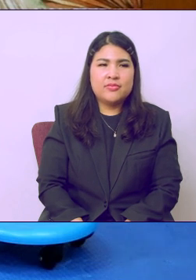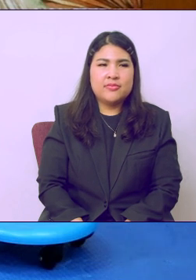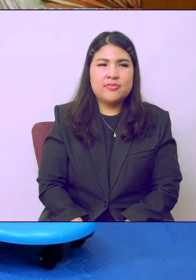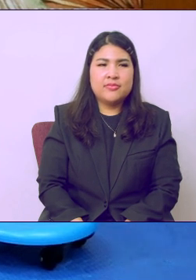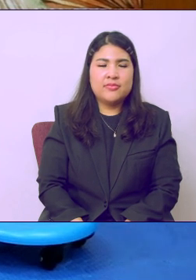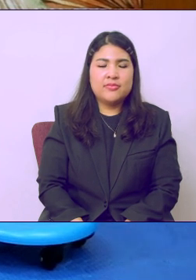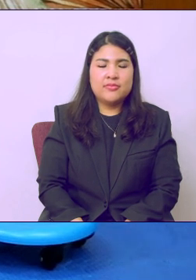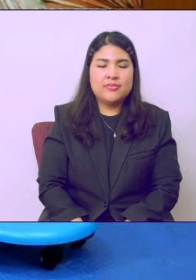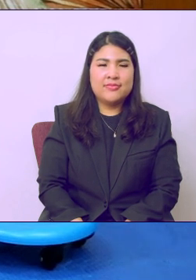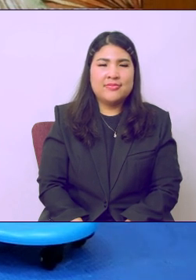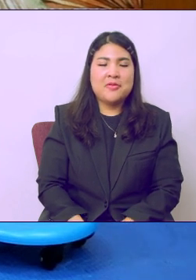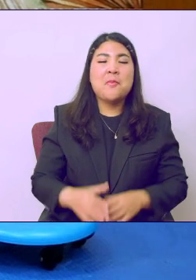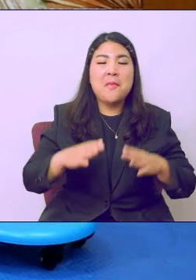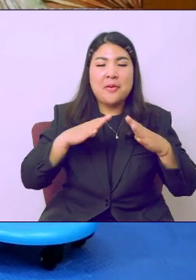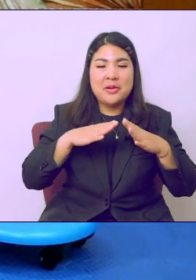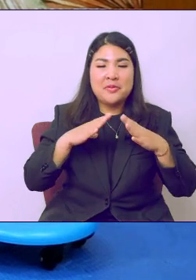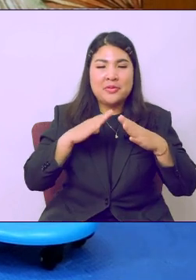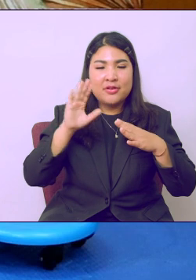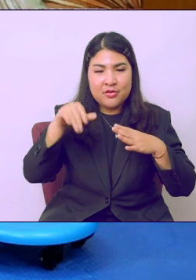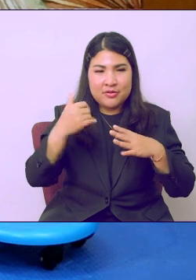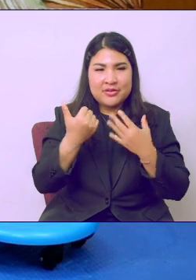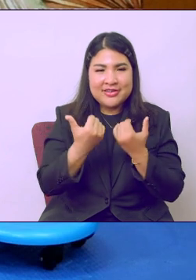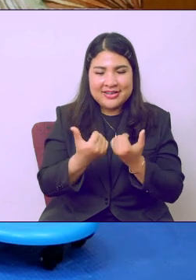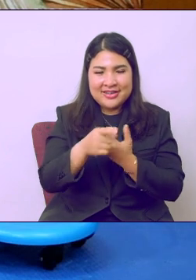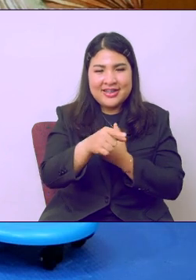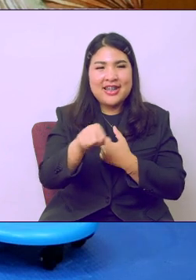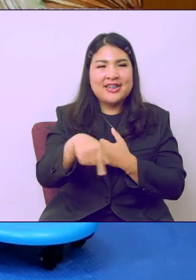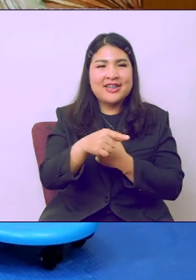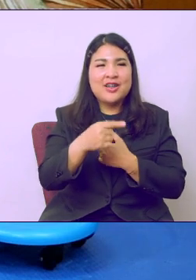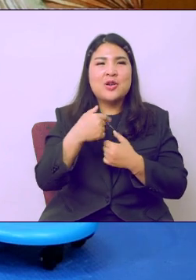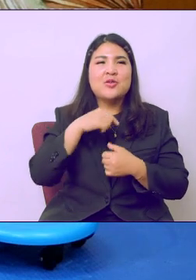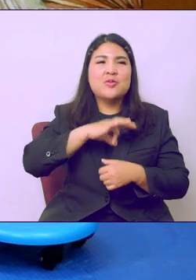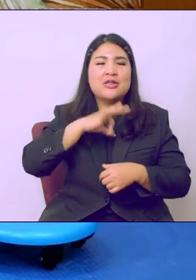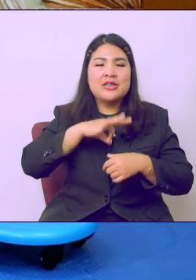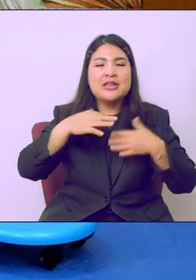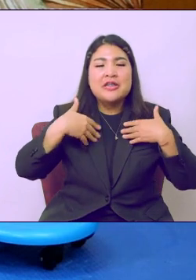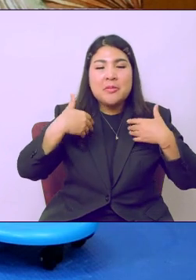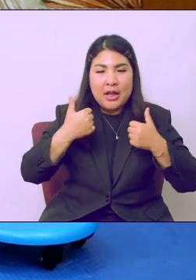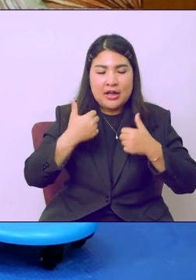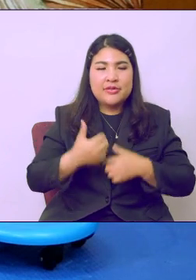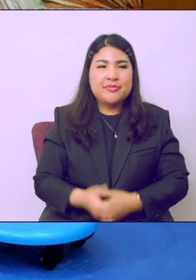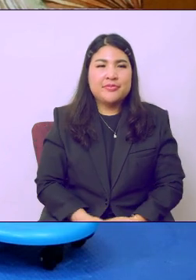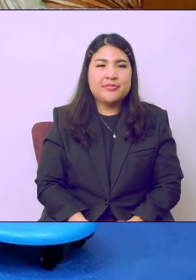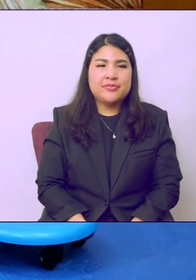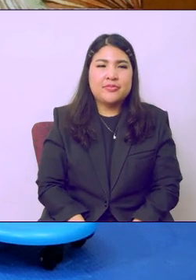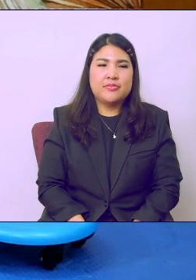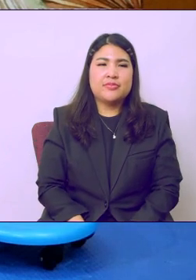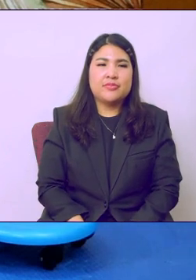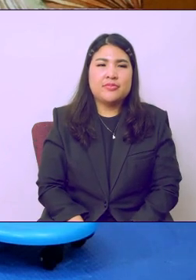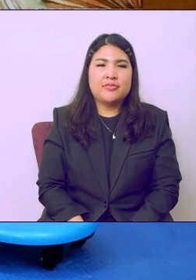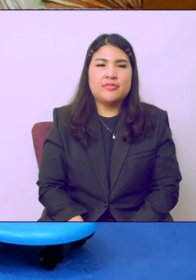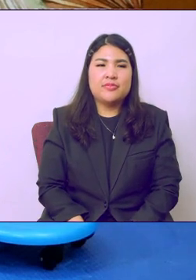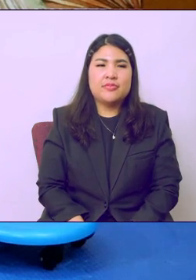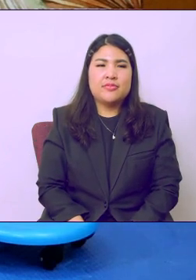ลูกอ่ะเบรคก่อนเบกก่อนอันนี้ท่าเป็นท่าที่เขาสบายที่สุดแน่เลยเอาไว้อย่างงี้ก็ได้ครับ